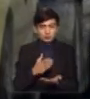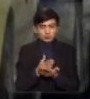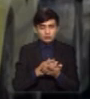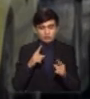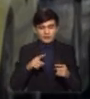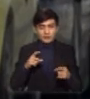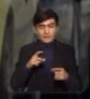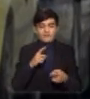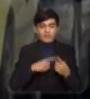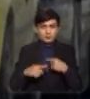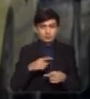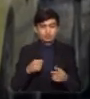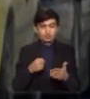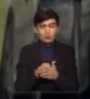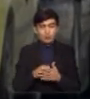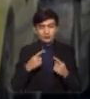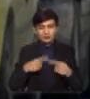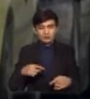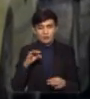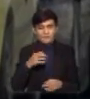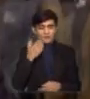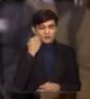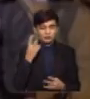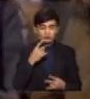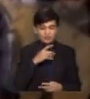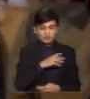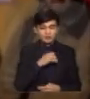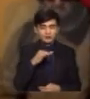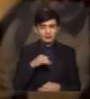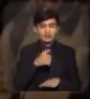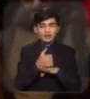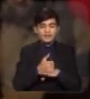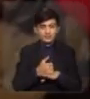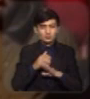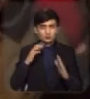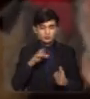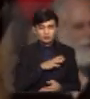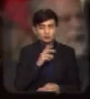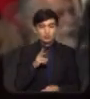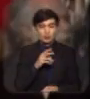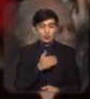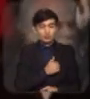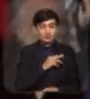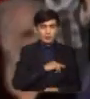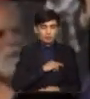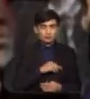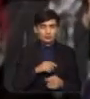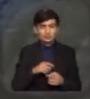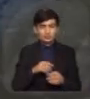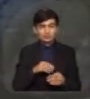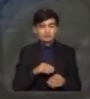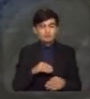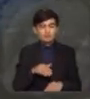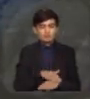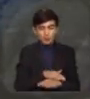до кризисному режиму, гораздо более выгодному. Главное нововведение – поощрение тех, кто захочет работать дольше. Демонстранты с